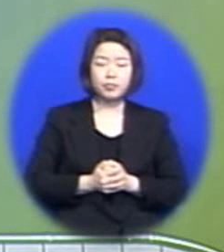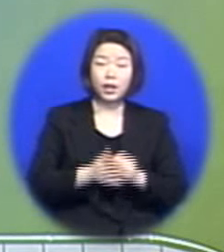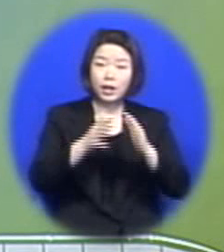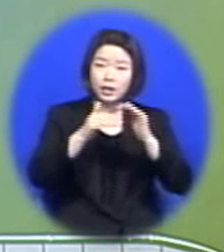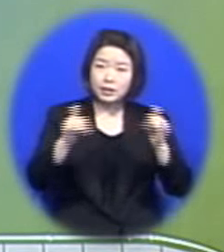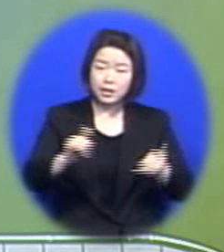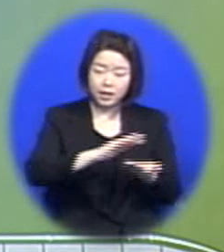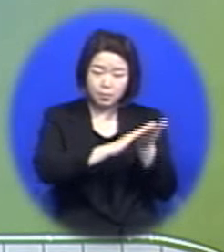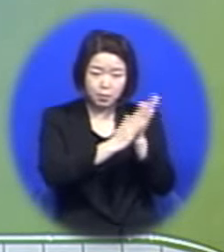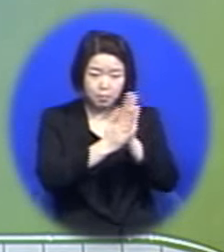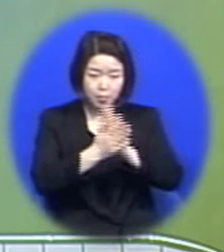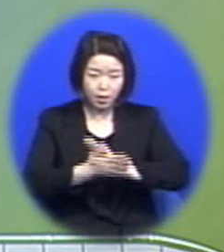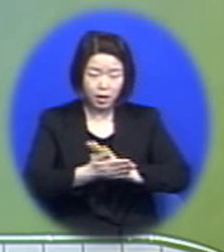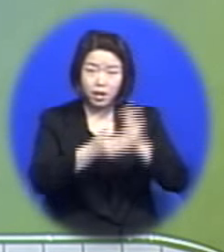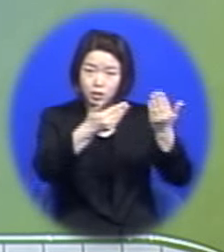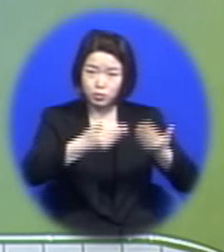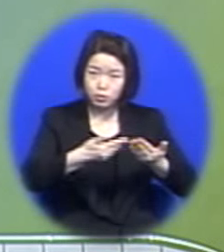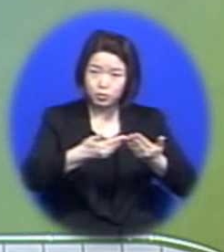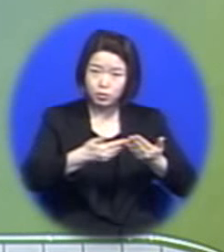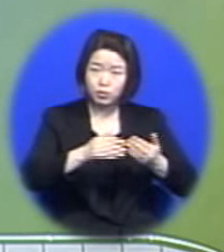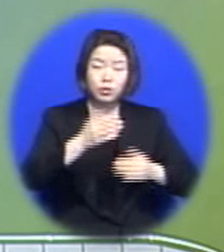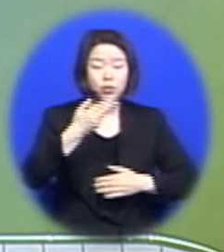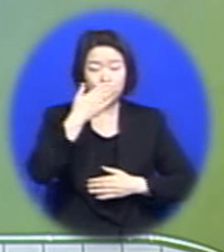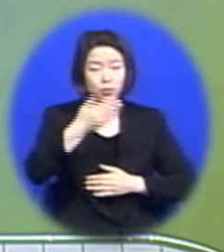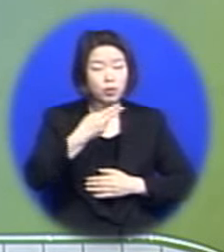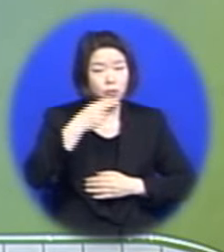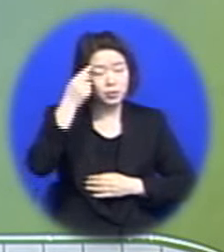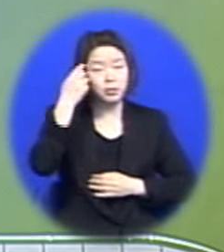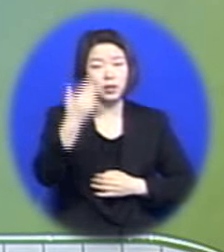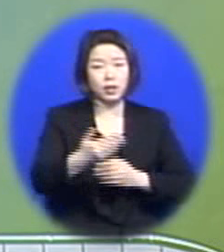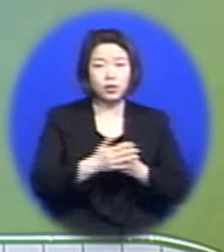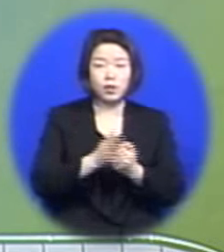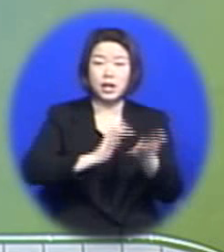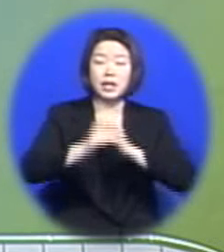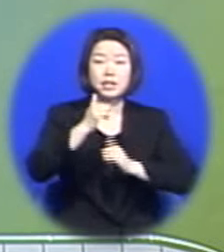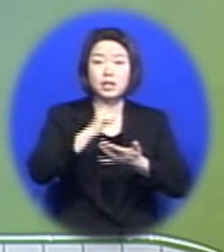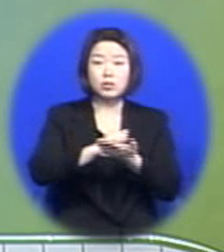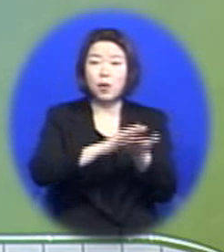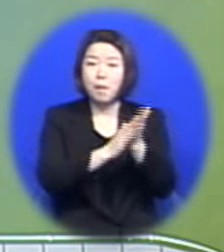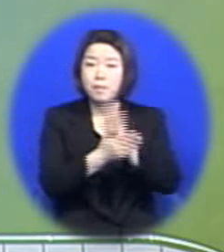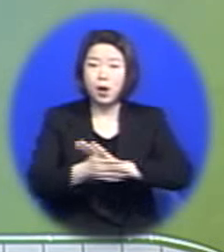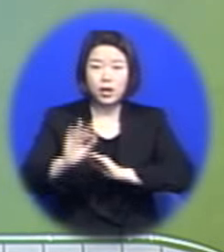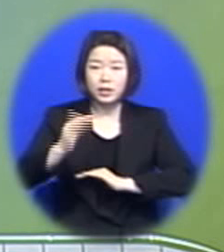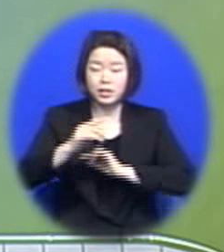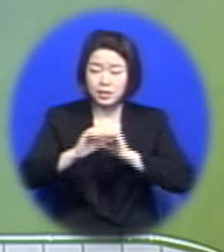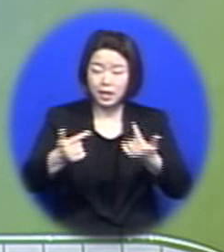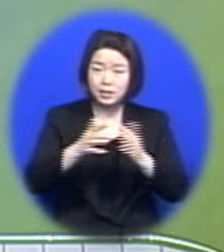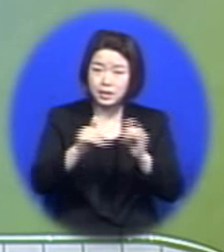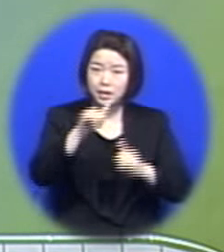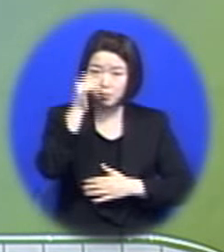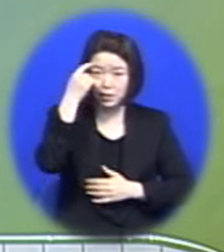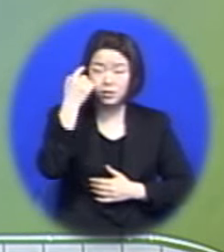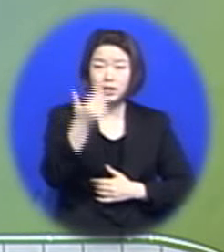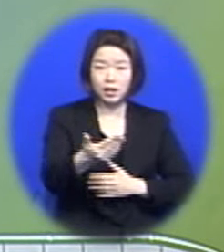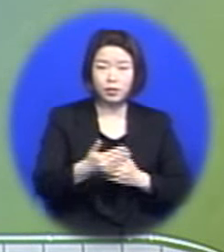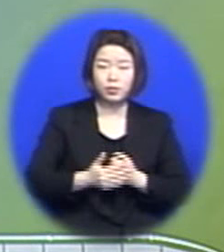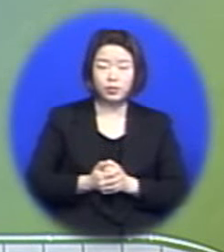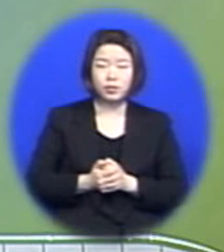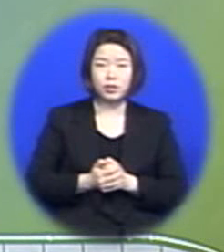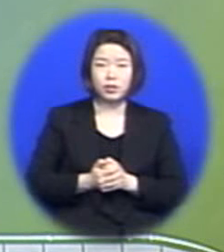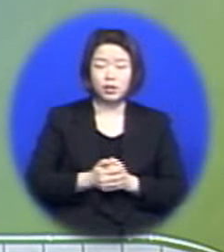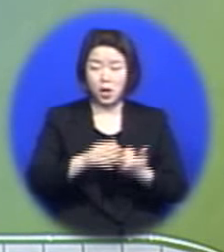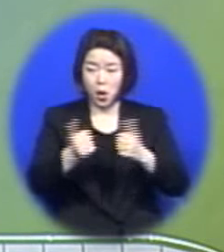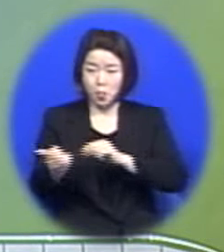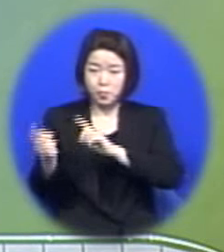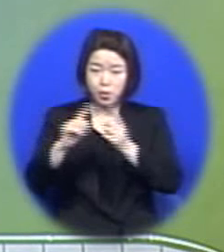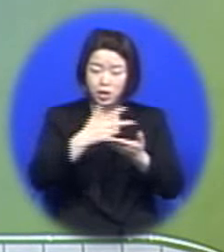사람을 변화시킬 수 없을까요? 예수님에게 변화되지 않는 사람이 있을 수 있을까요?